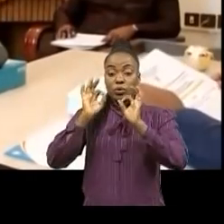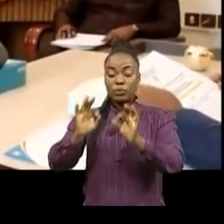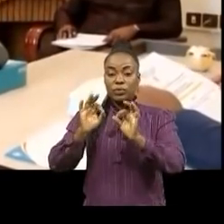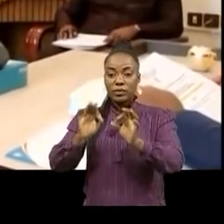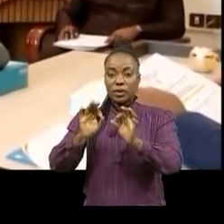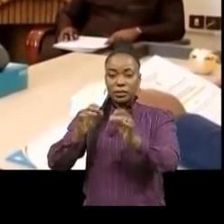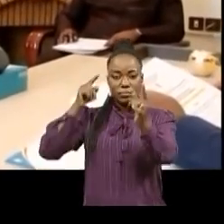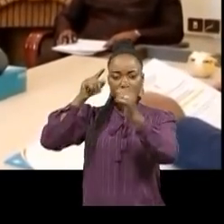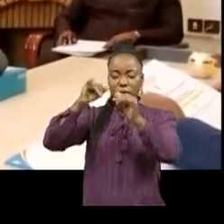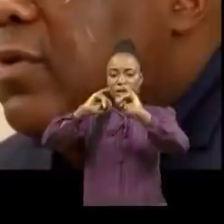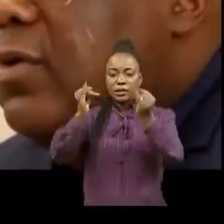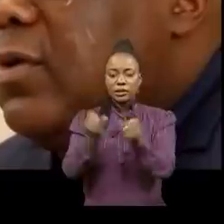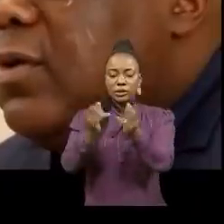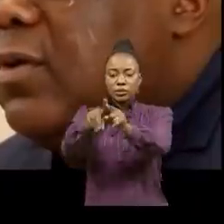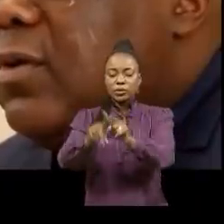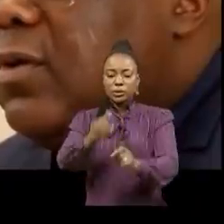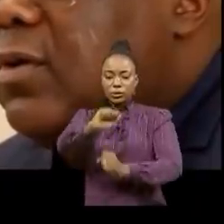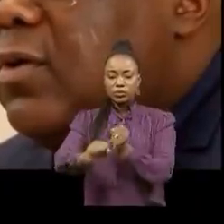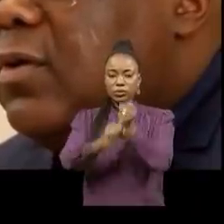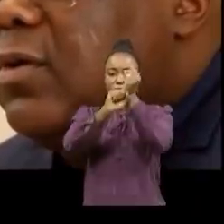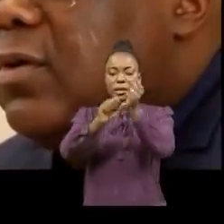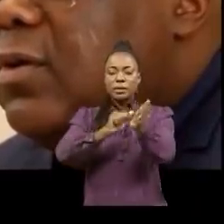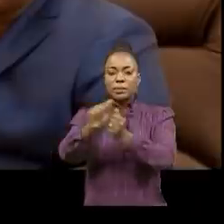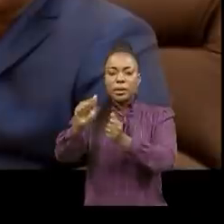révolution industrielle, qui sera soutenu par les